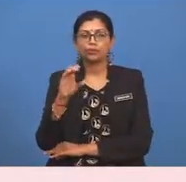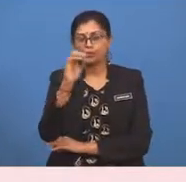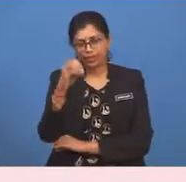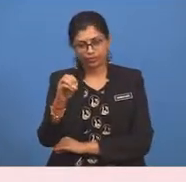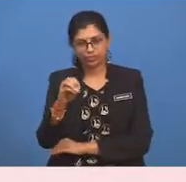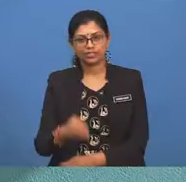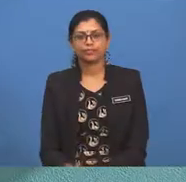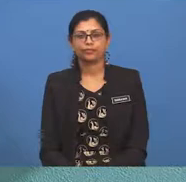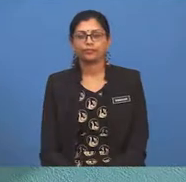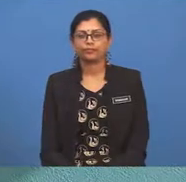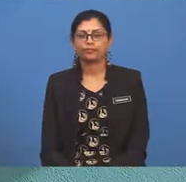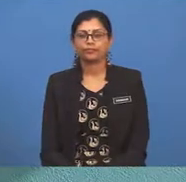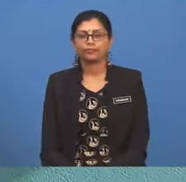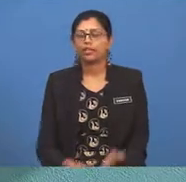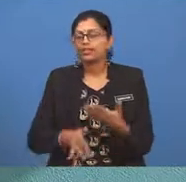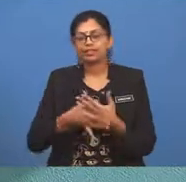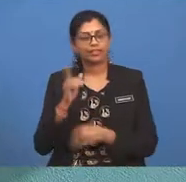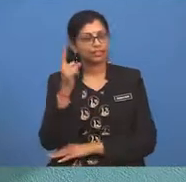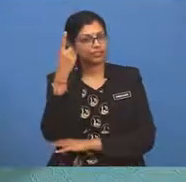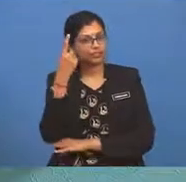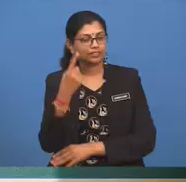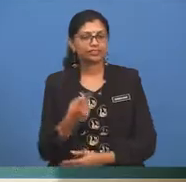150%. Senang bukan?